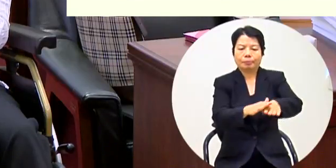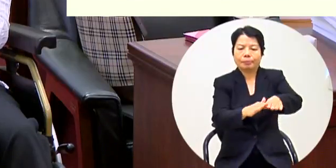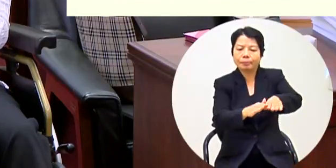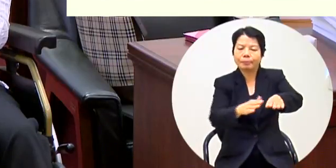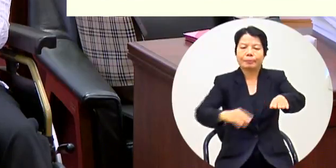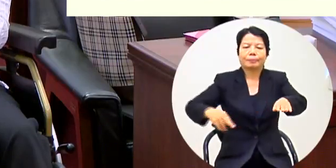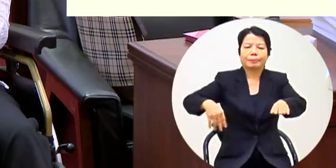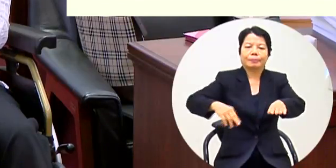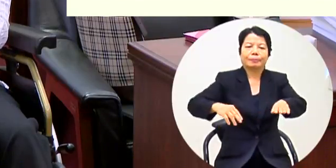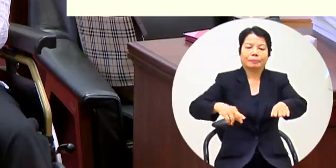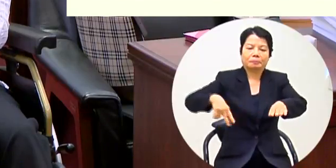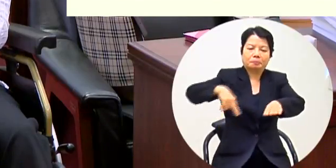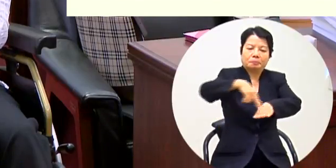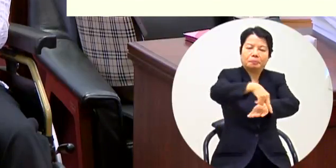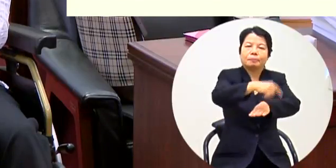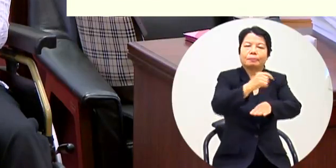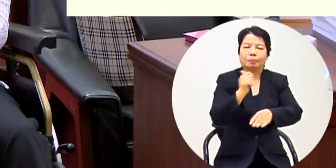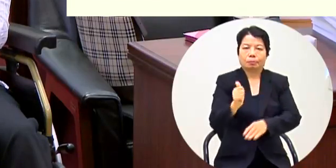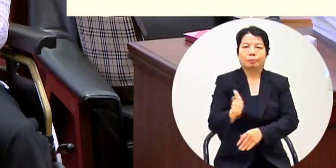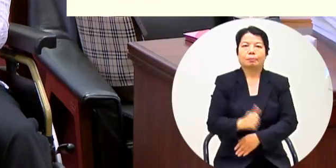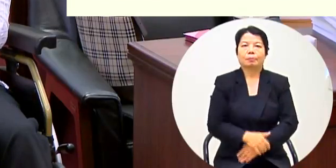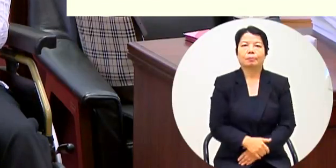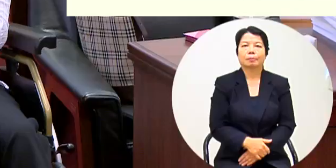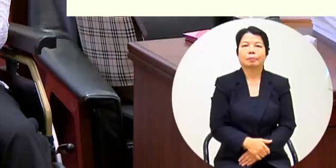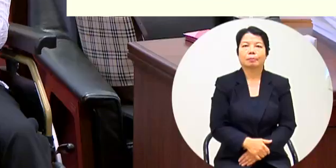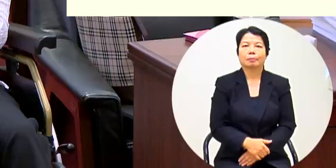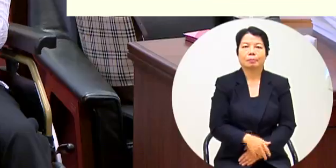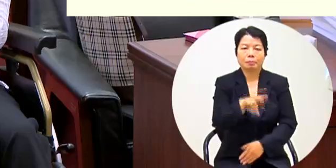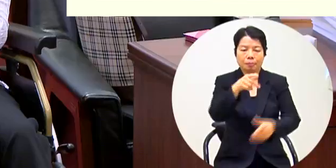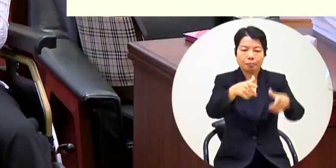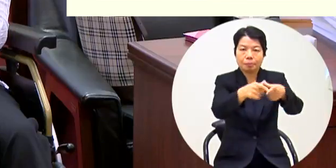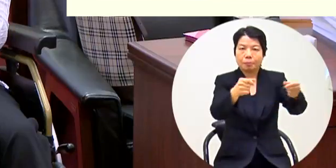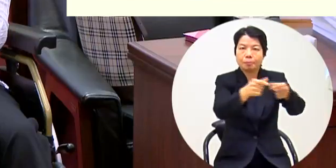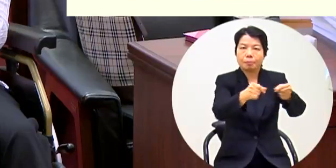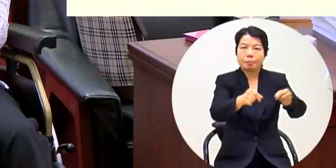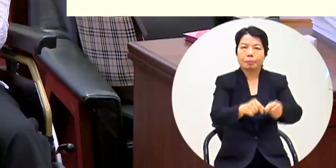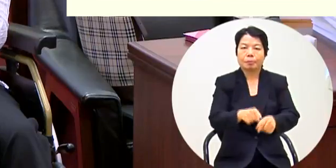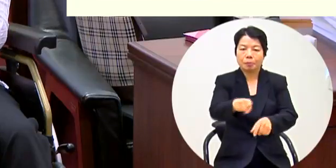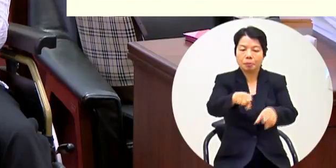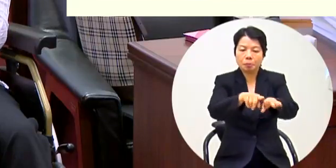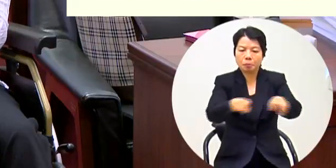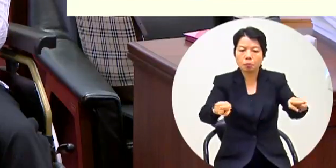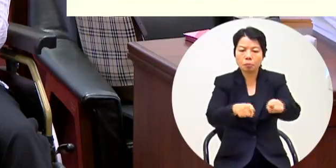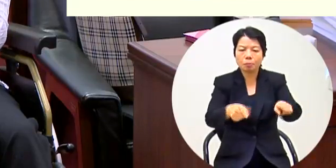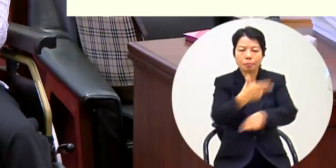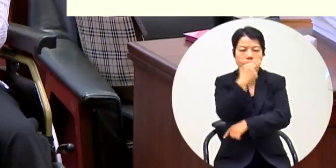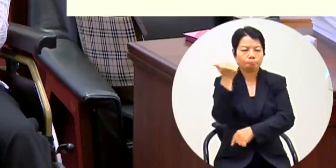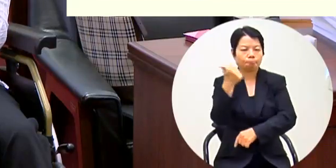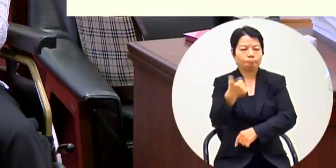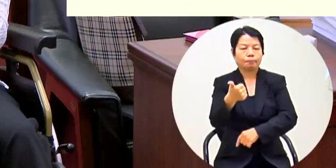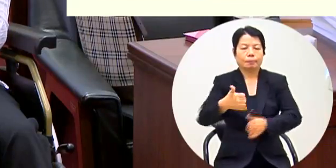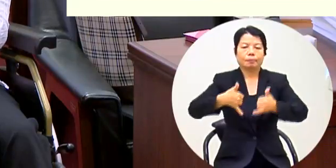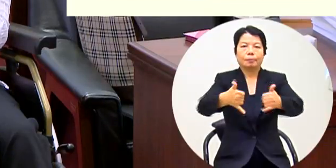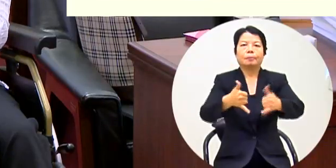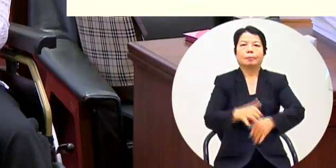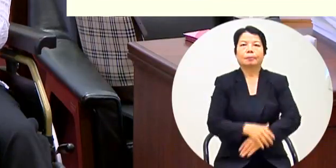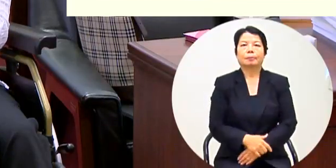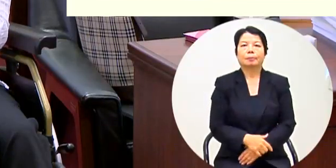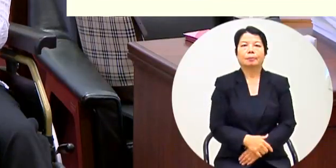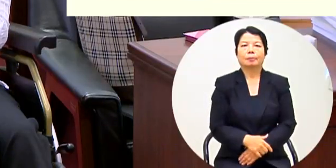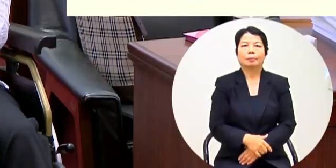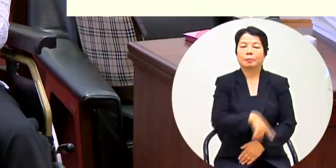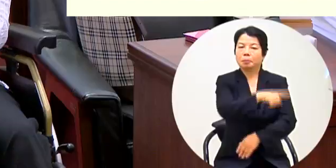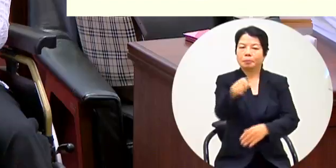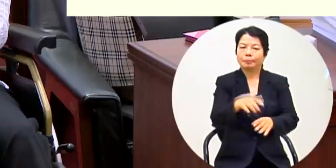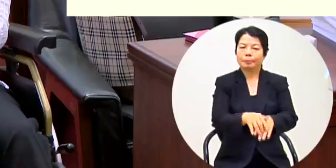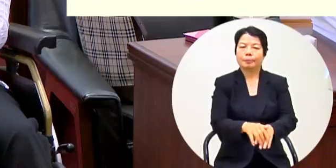那可以看到日本的平顺无障碍的优质人行道呢，几乎大家都常去日本就会感受到。那你看